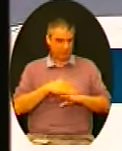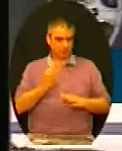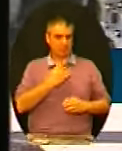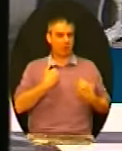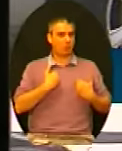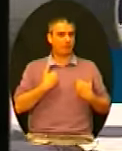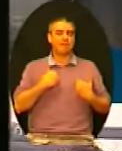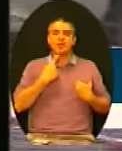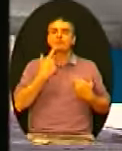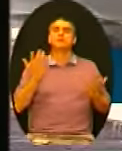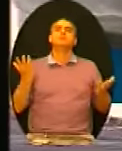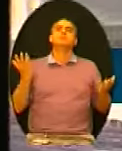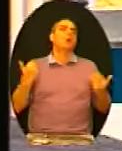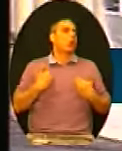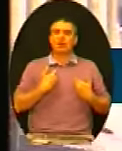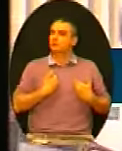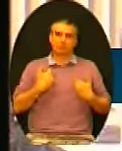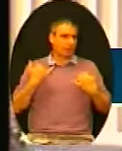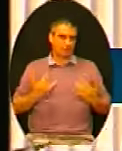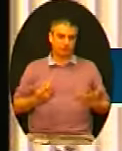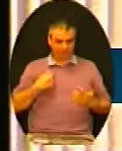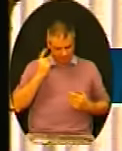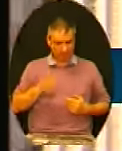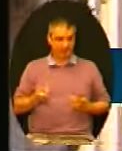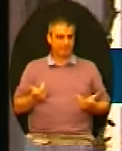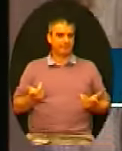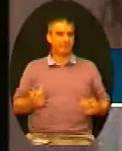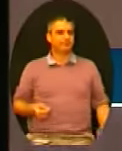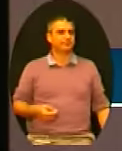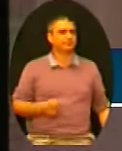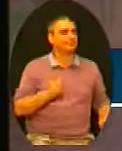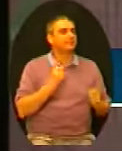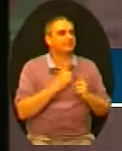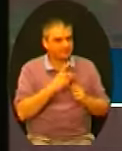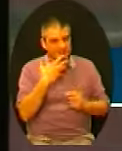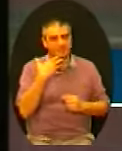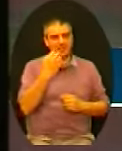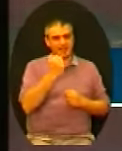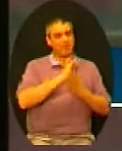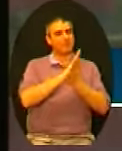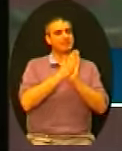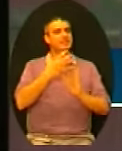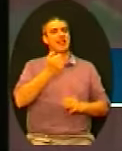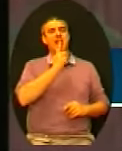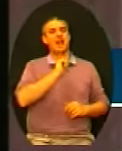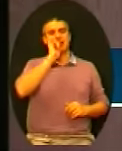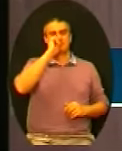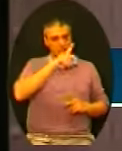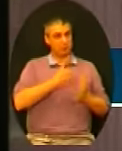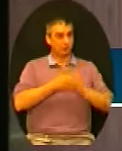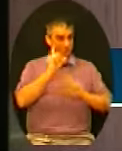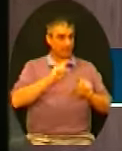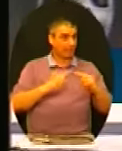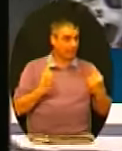שפגעו בי. אבל אמרתי, זה לא יעזור לי כלום פה עכשיו. אני חייב לרצות את העולם. בקיצור, מהלימון הזה עשית, השתדלת לעשות לימונדה, הוא יצא אדם